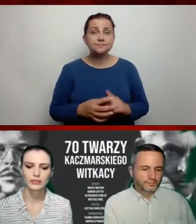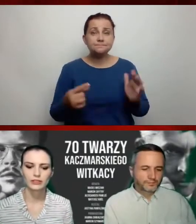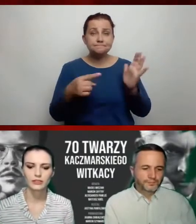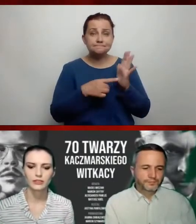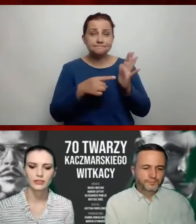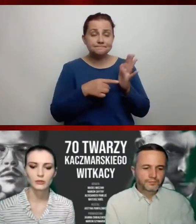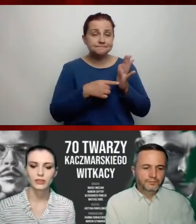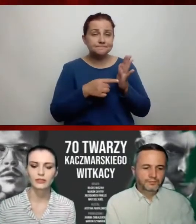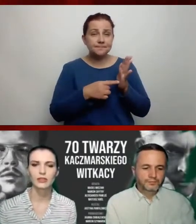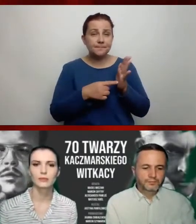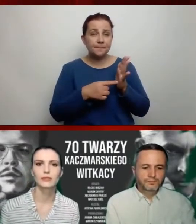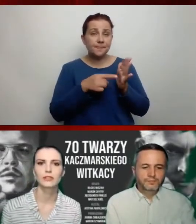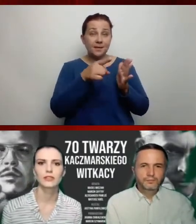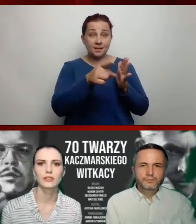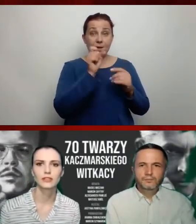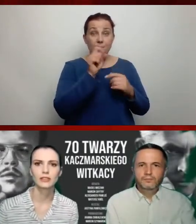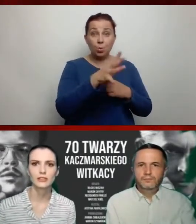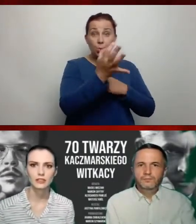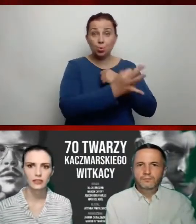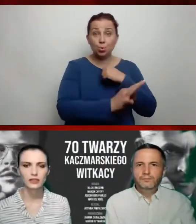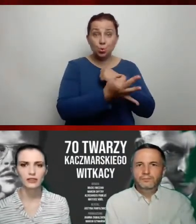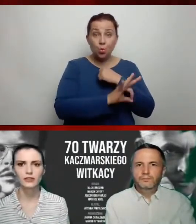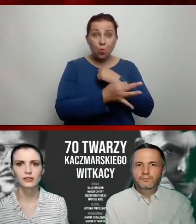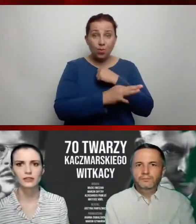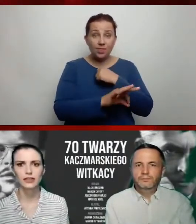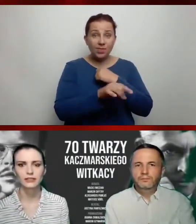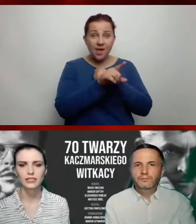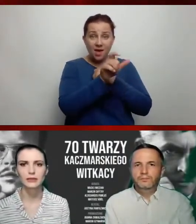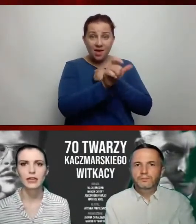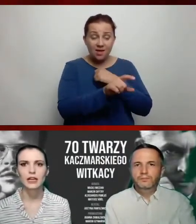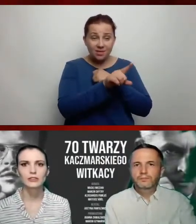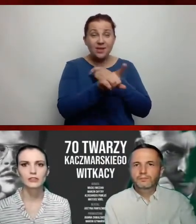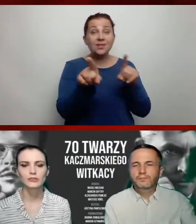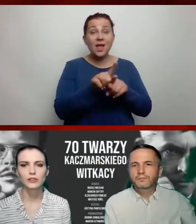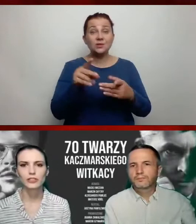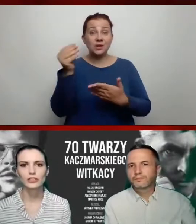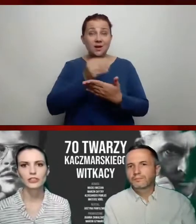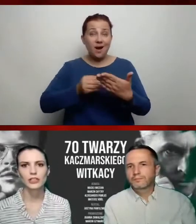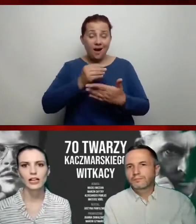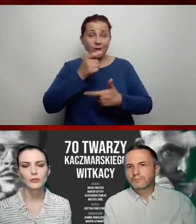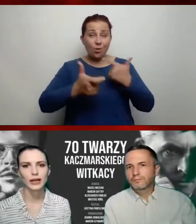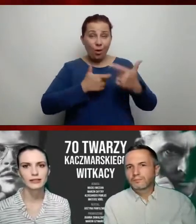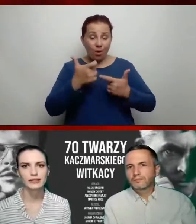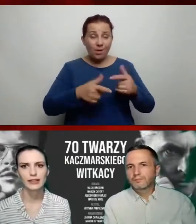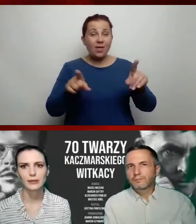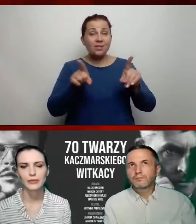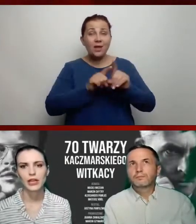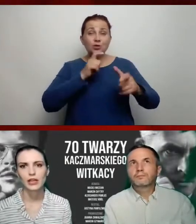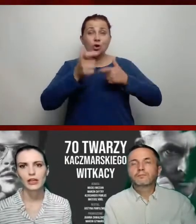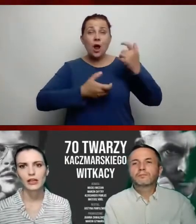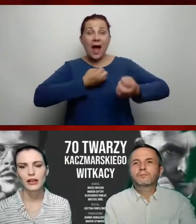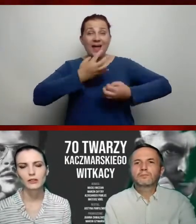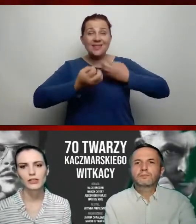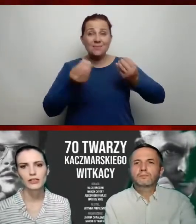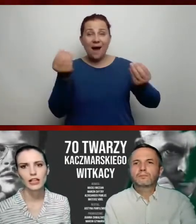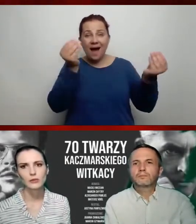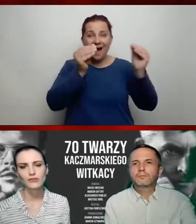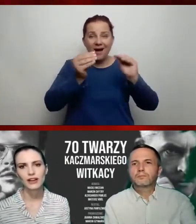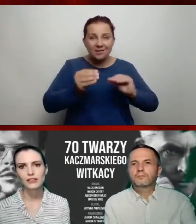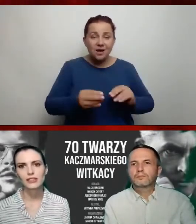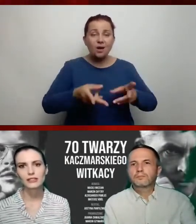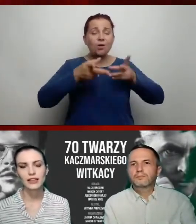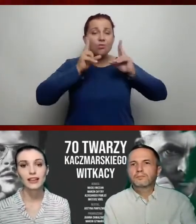że jesteś studentem i grafikiem, to tworzysz animację, a